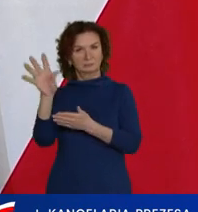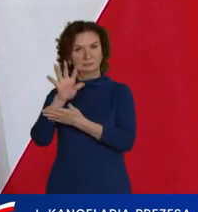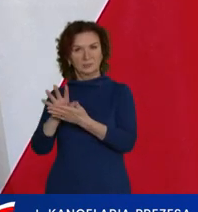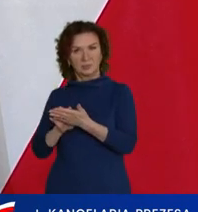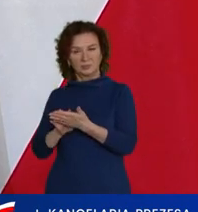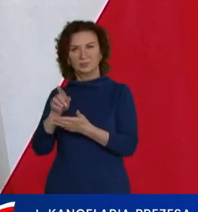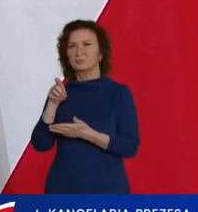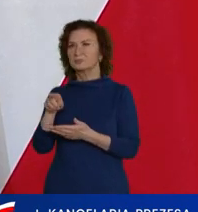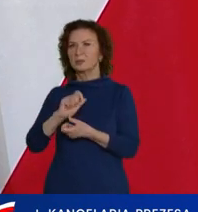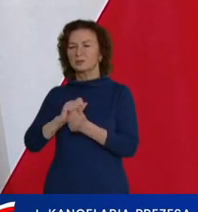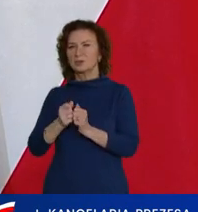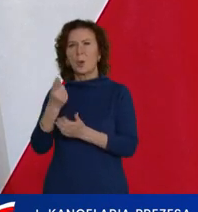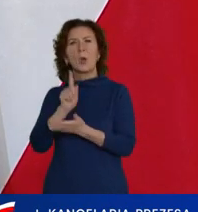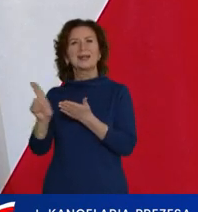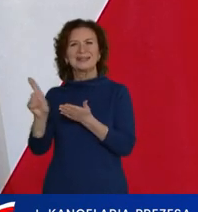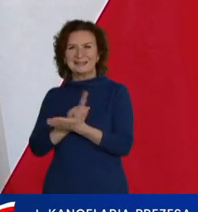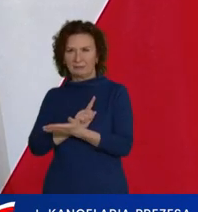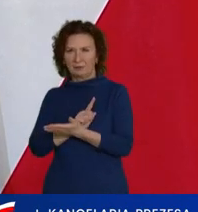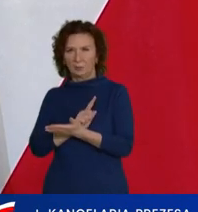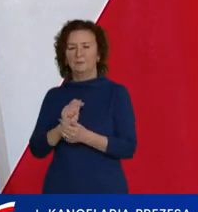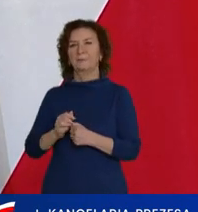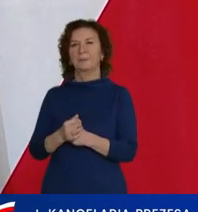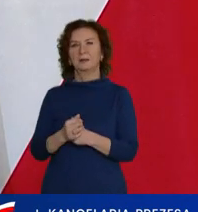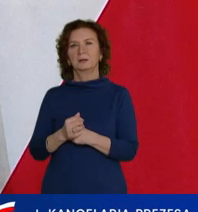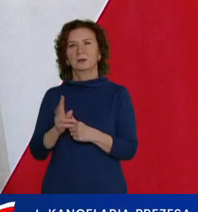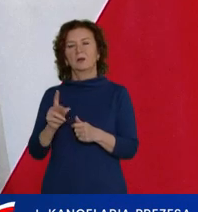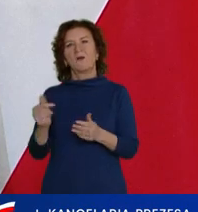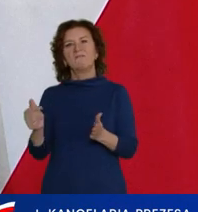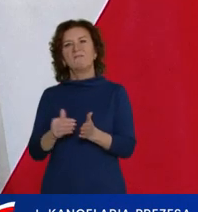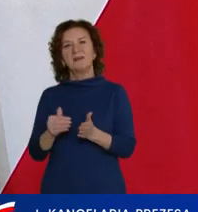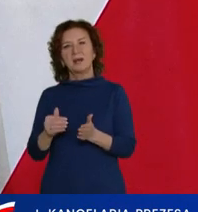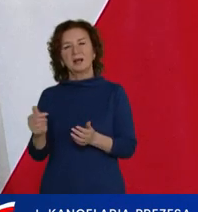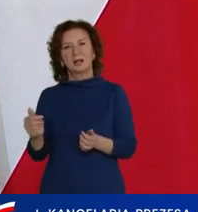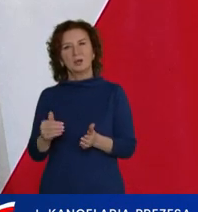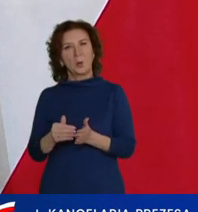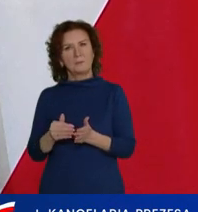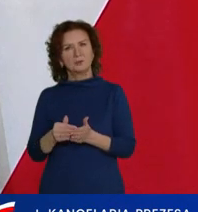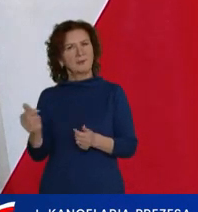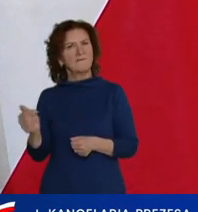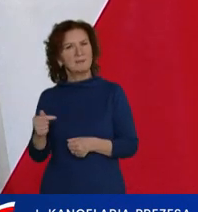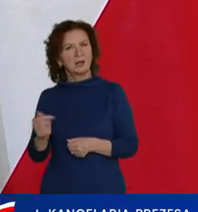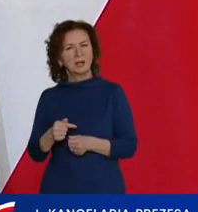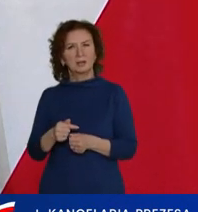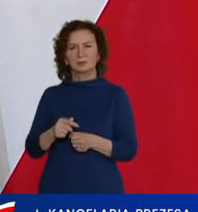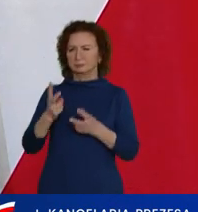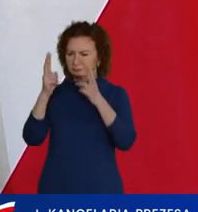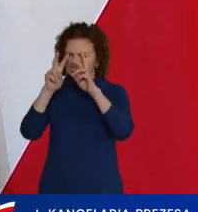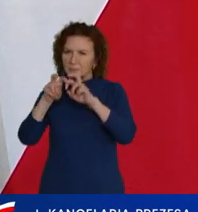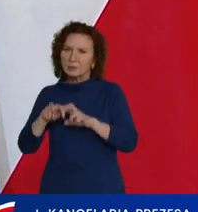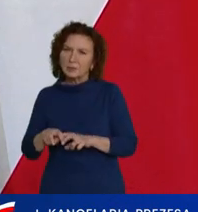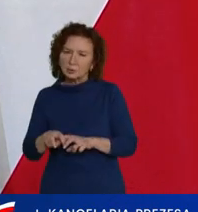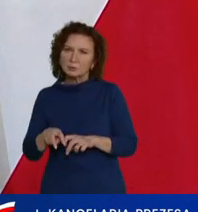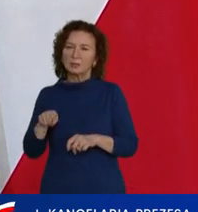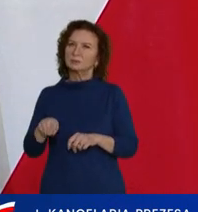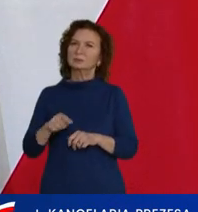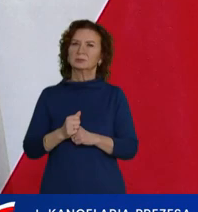Druga część mówi o pewnych ryzykach. O ryzykach, które wymagają pogłębionej konsultacji i bardzo często